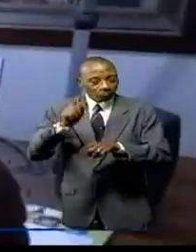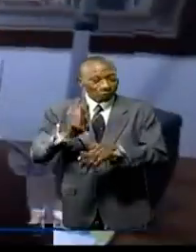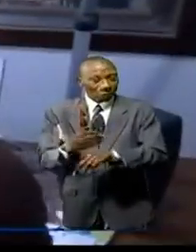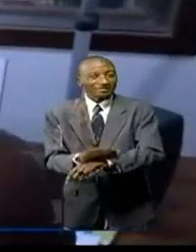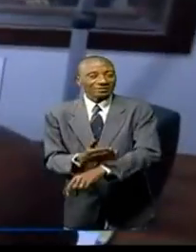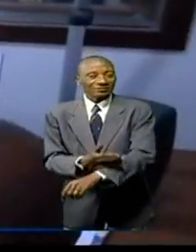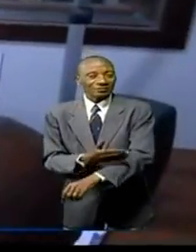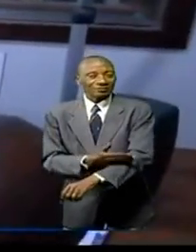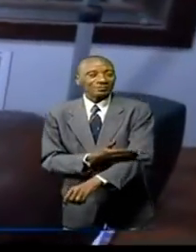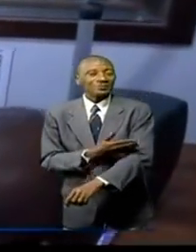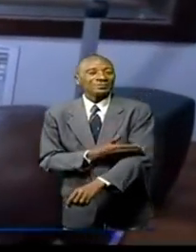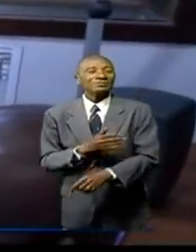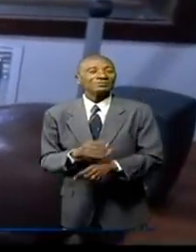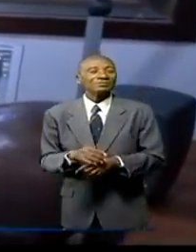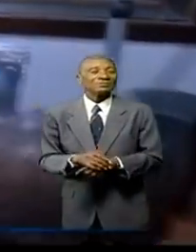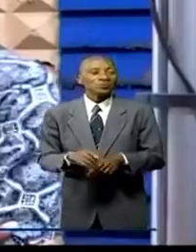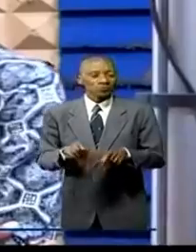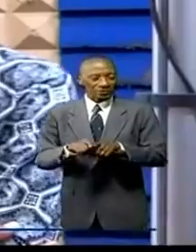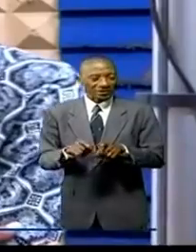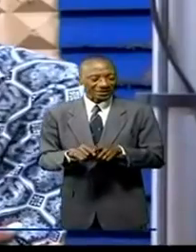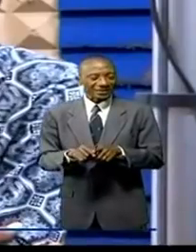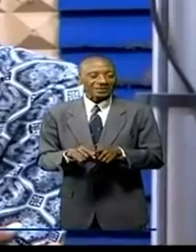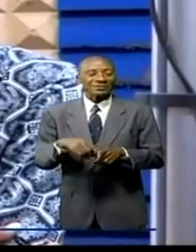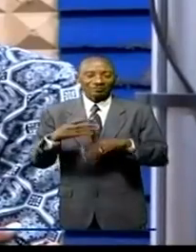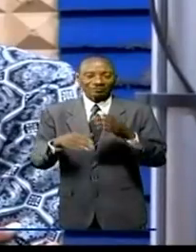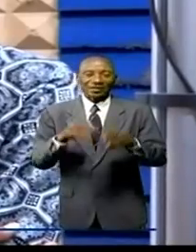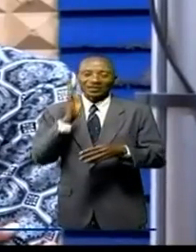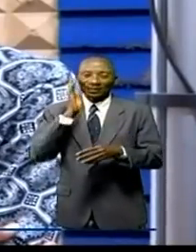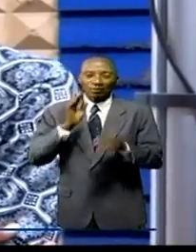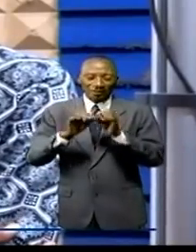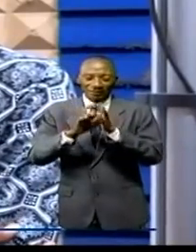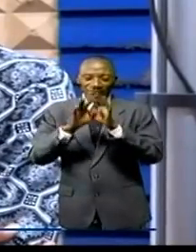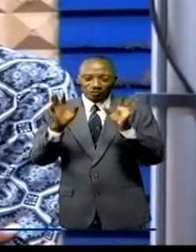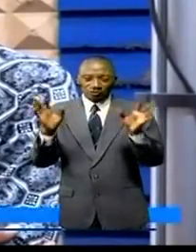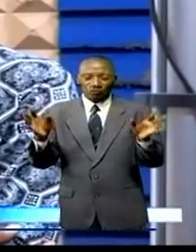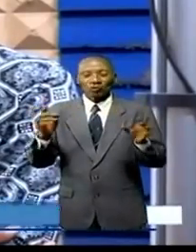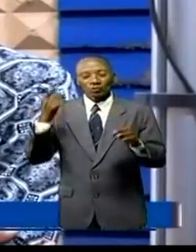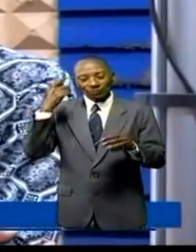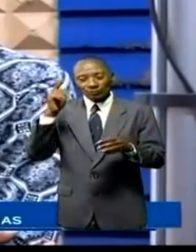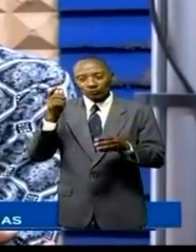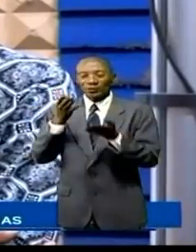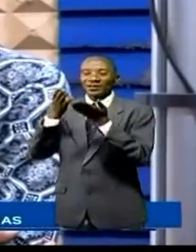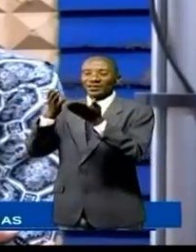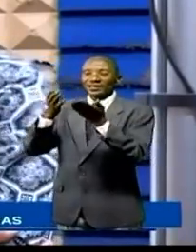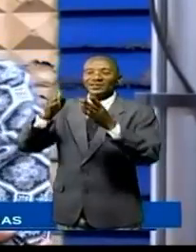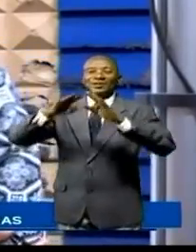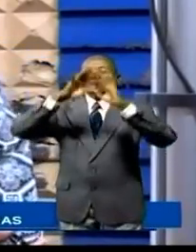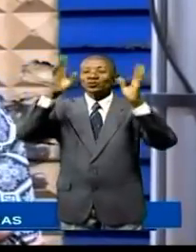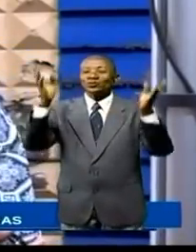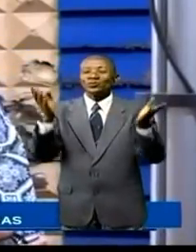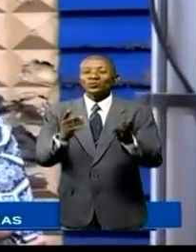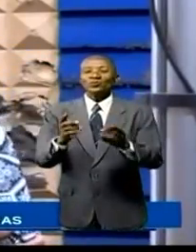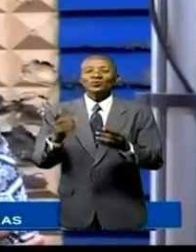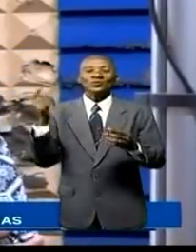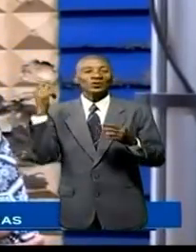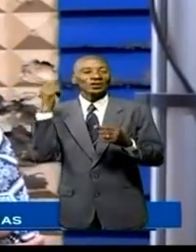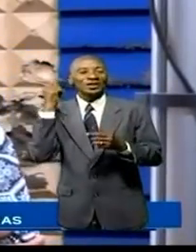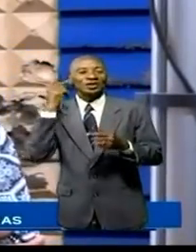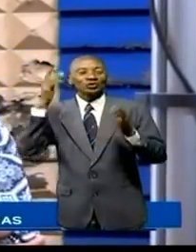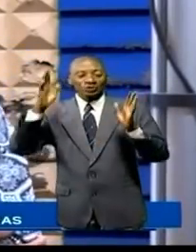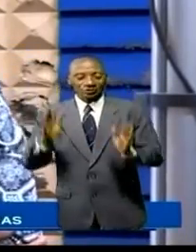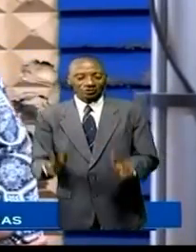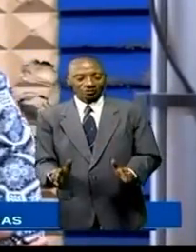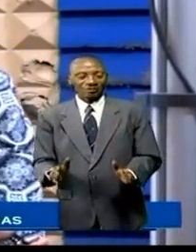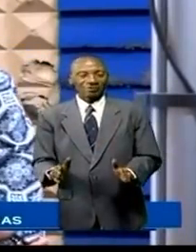besoin et contenu qui répond aux attentes des auditeurs. Je pense que l'une de réformes qu'on a vite apportées sur le plan technique, c'est de nous